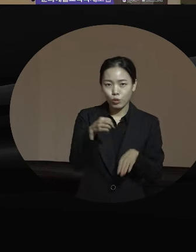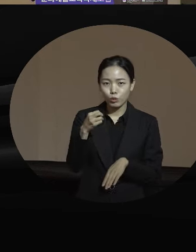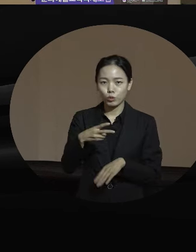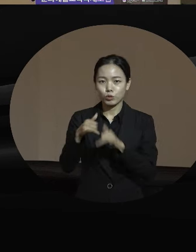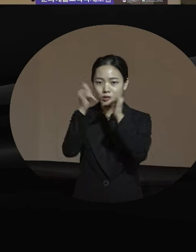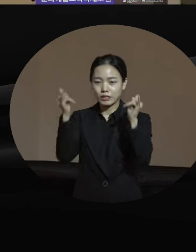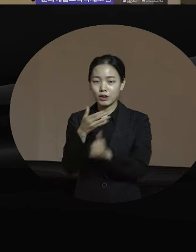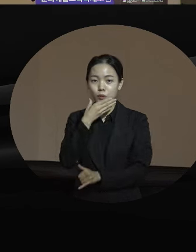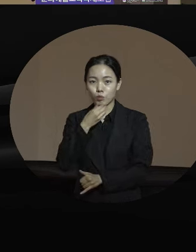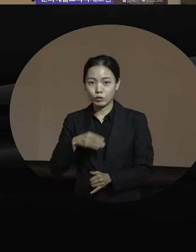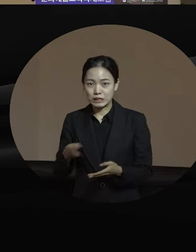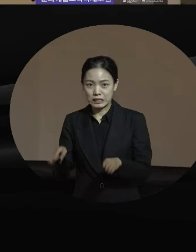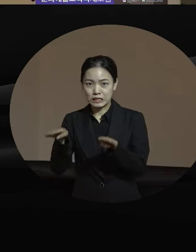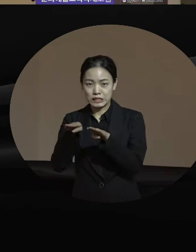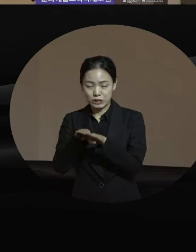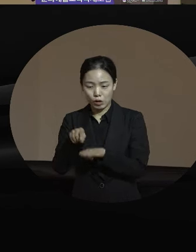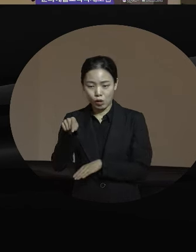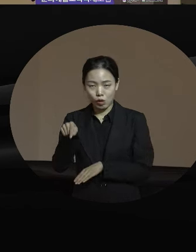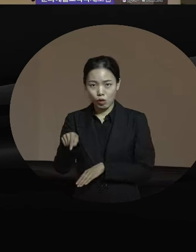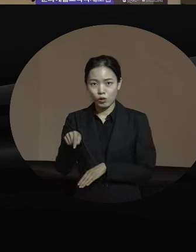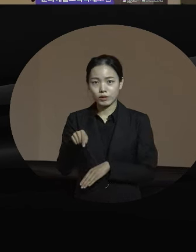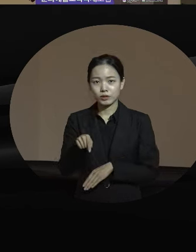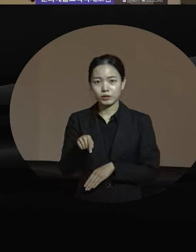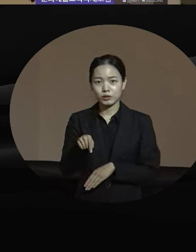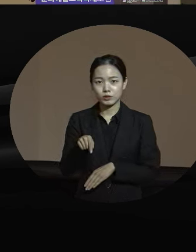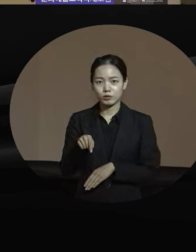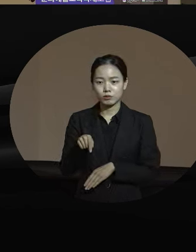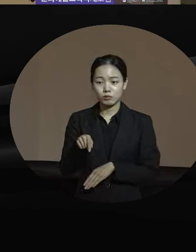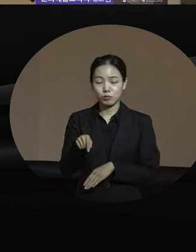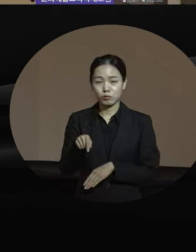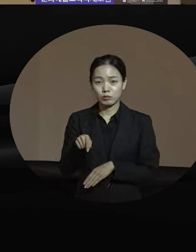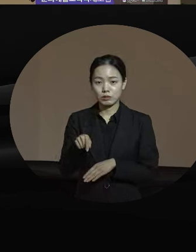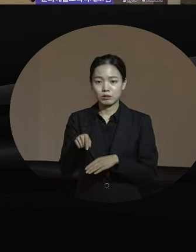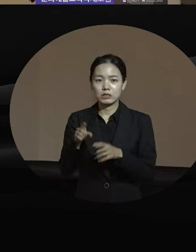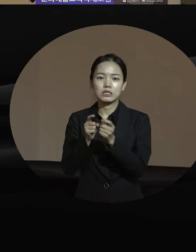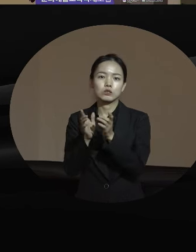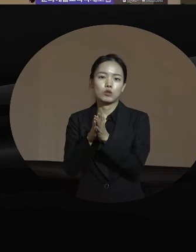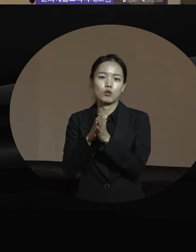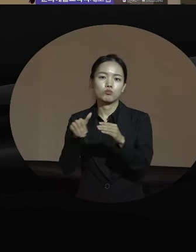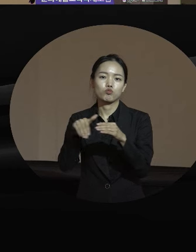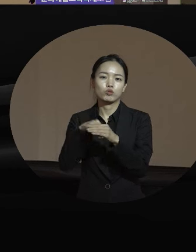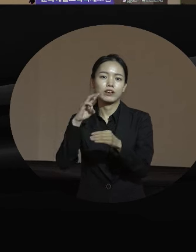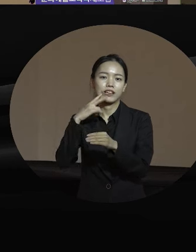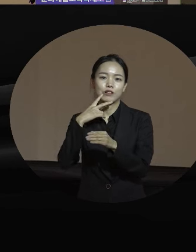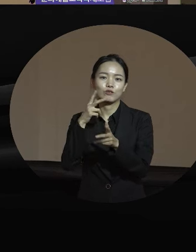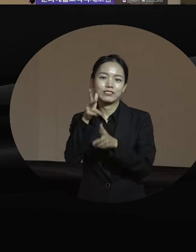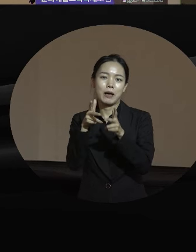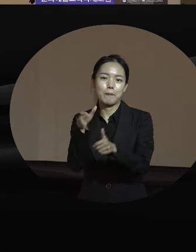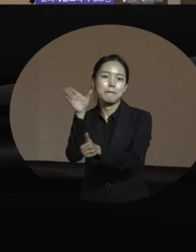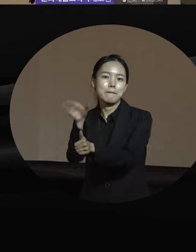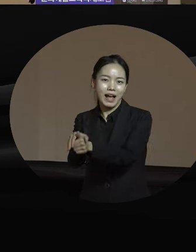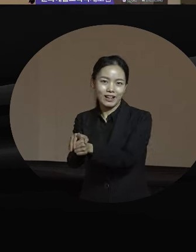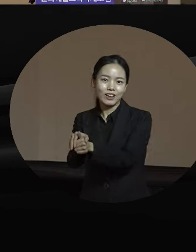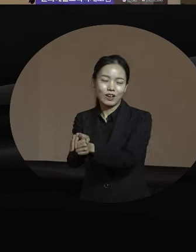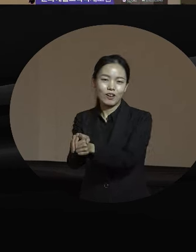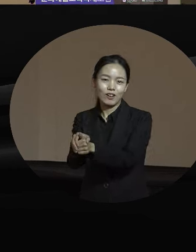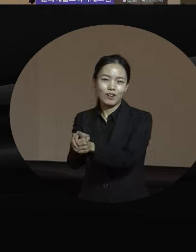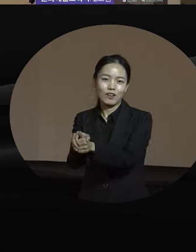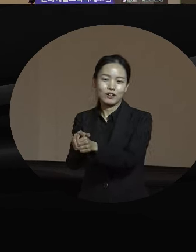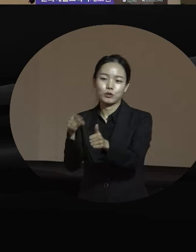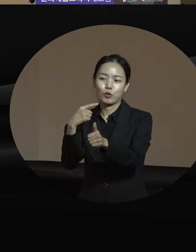같은 취약계층 보호지원시설에서 문화예술교육 사업을 직접 수행함으로써 기존의 수혜시설에서 운영시설로